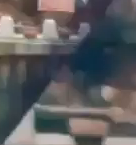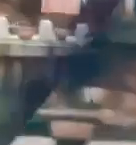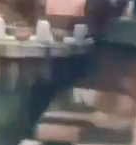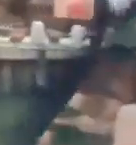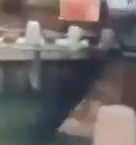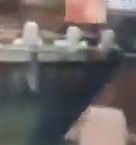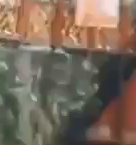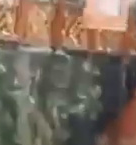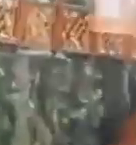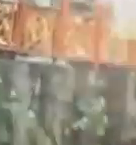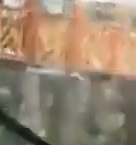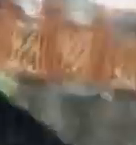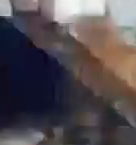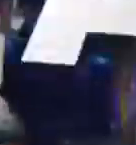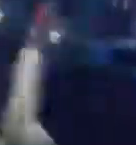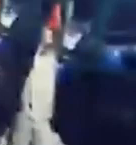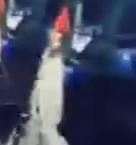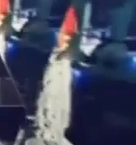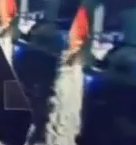Hai